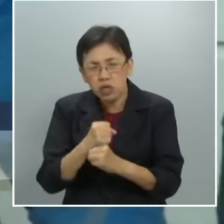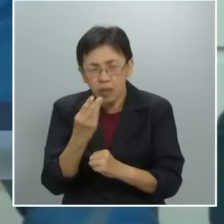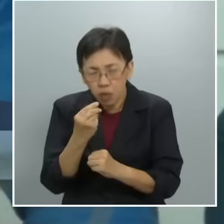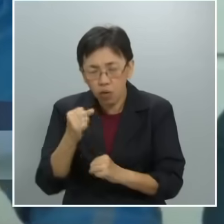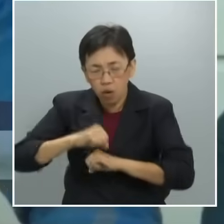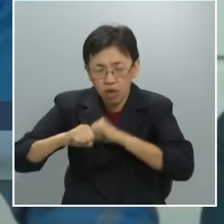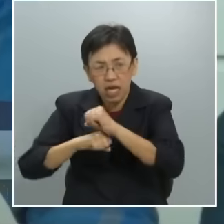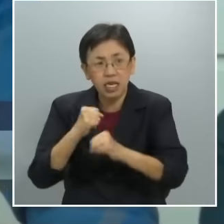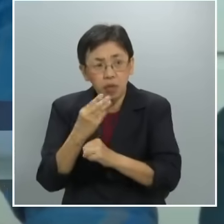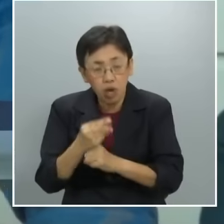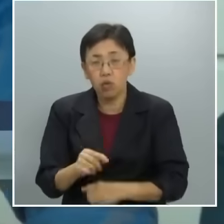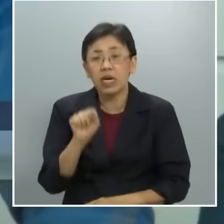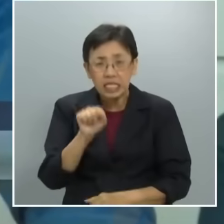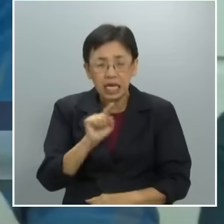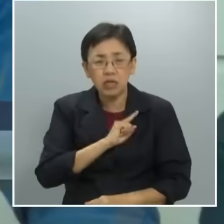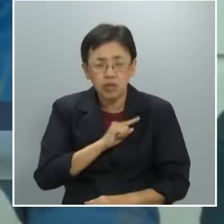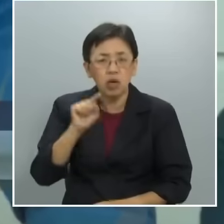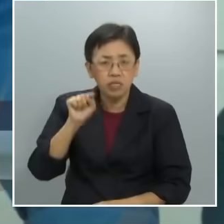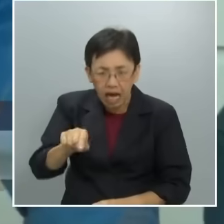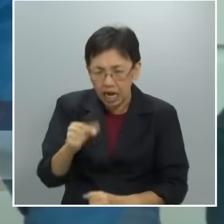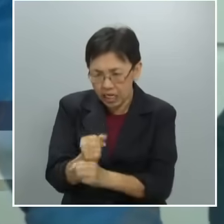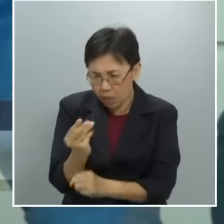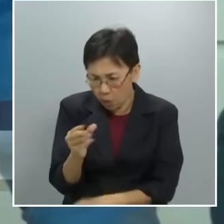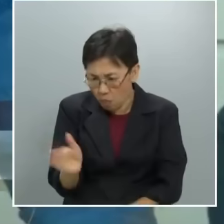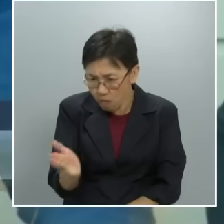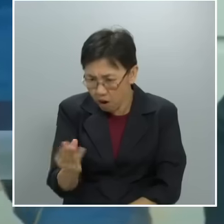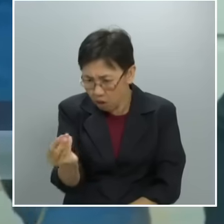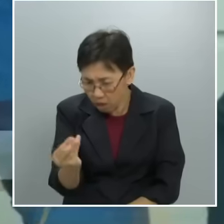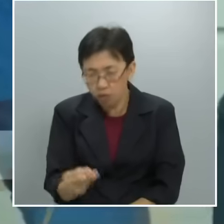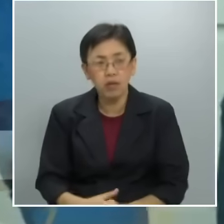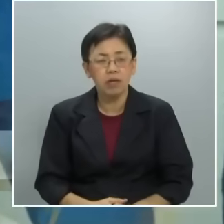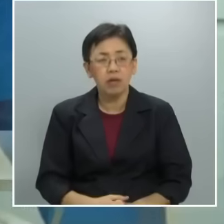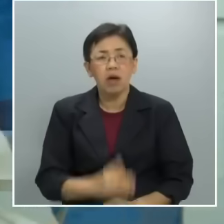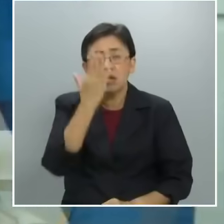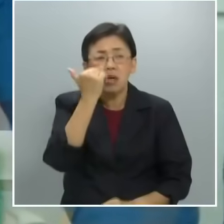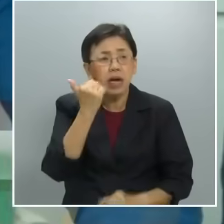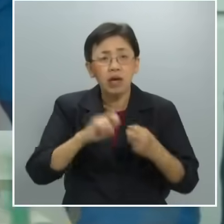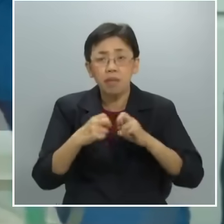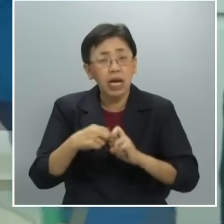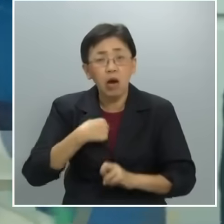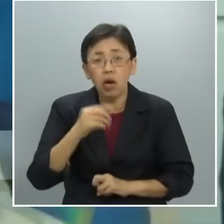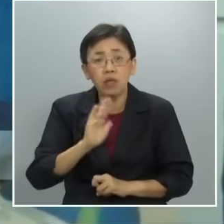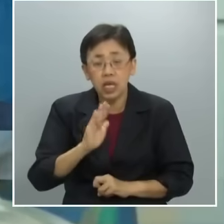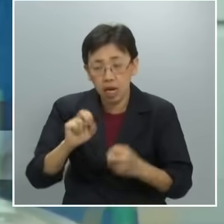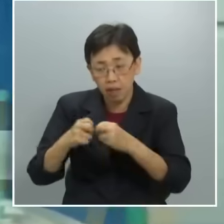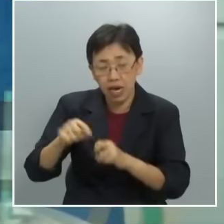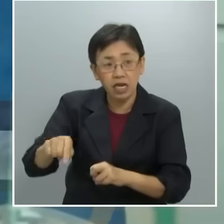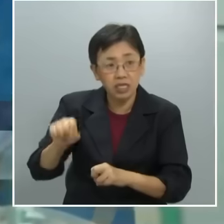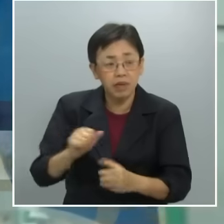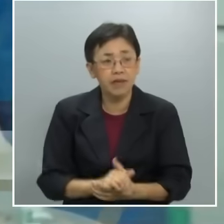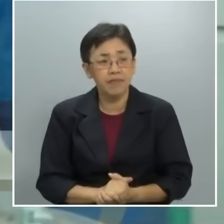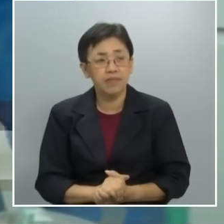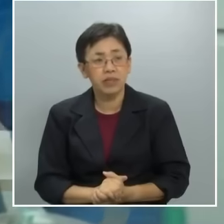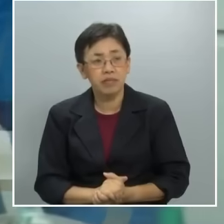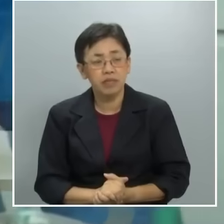แล้วท่านต้องเป็นคนสั่งเพื่อให้เขาทำให้ได ้ครับ นะครับเพราะว่ามันไม่ติดอยู่กับเราถูกต้องไหมครับ ถูกต้องครับท่าน ส่งมอบตามอะ